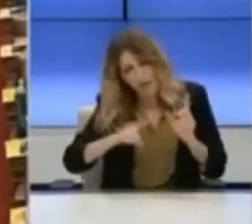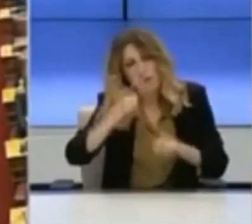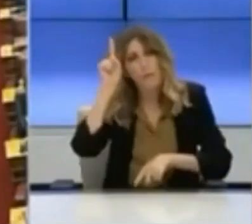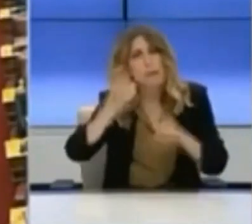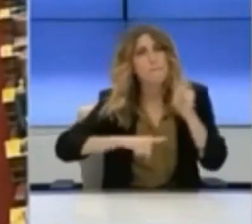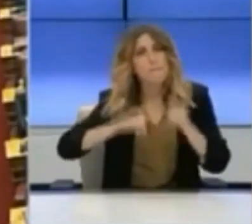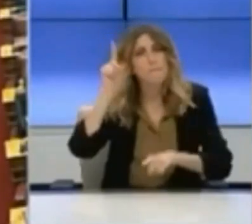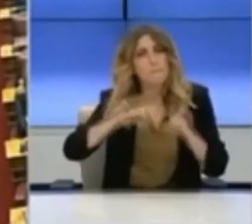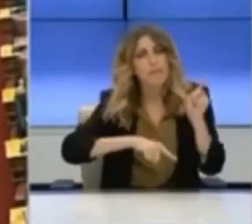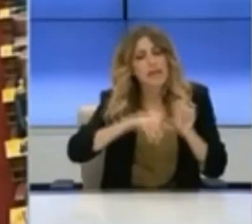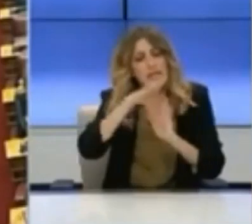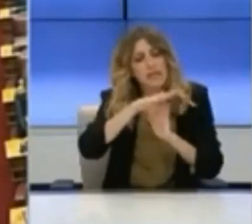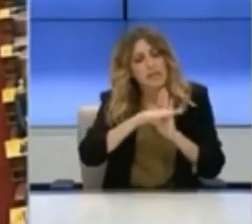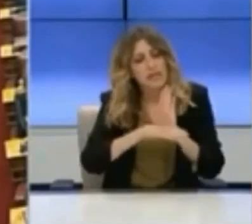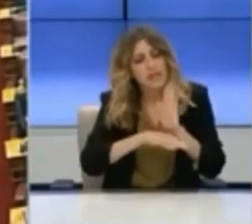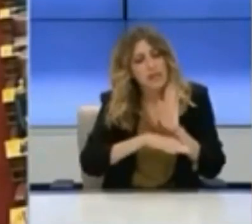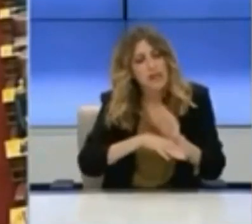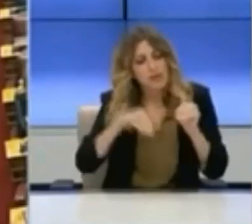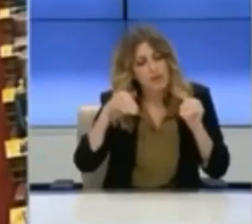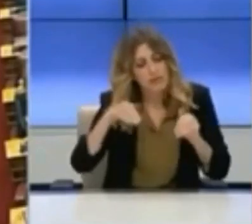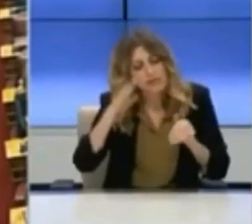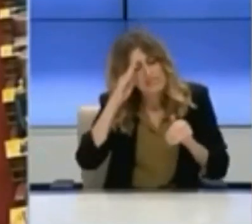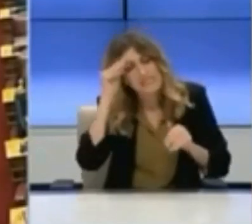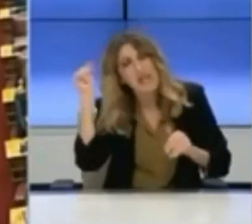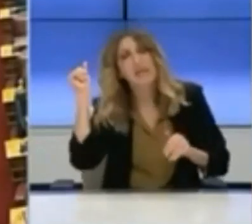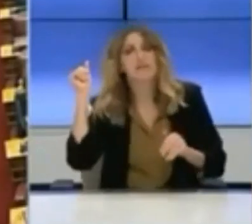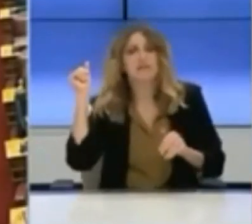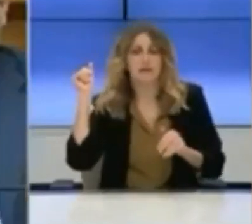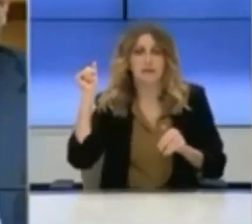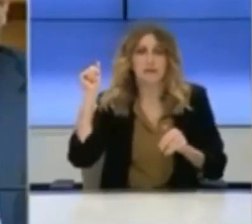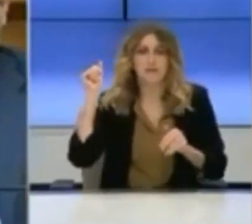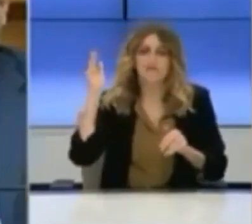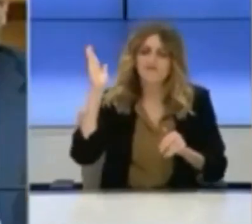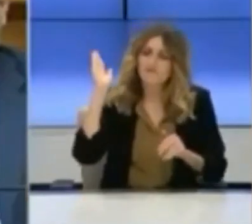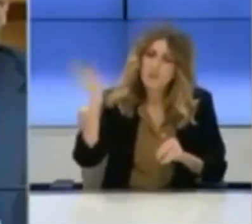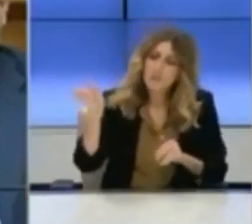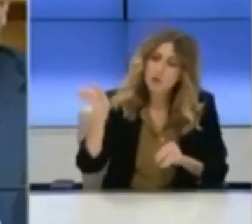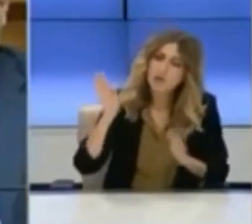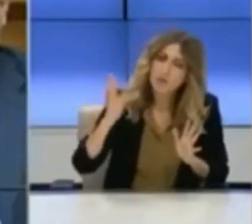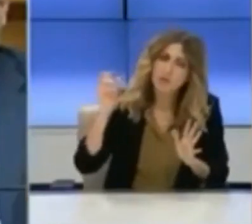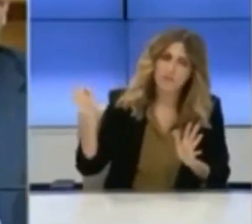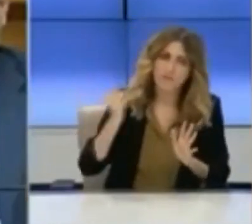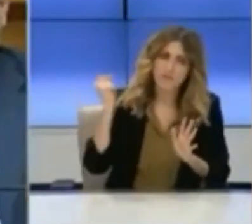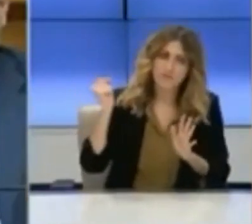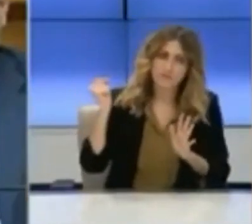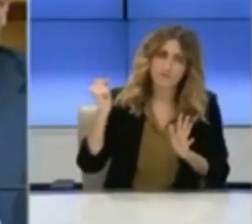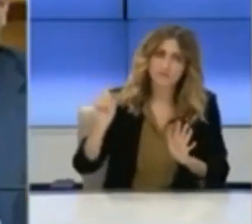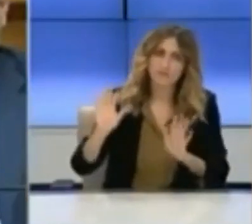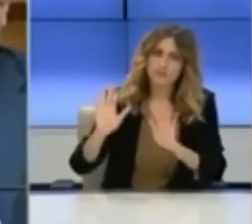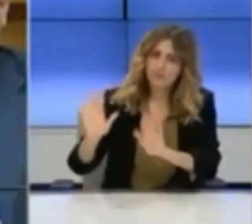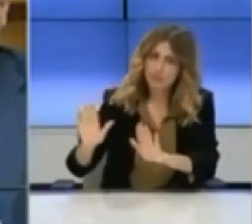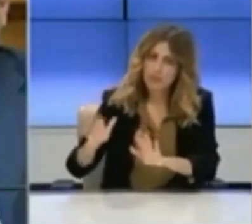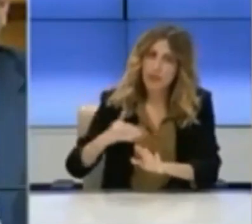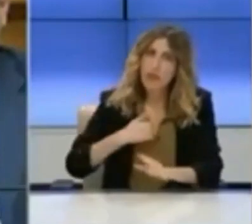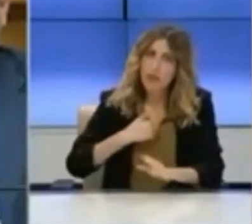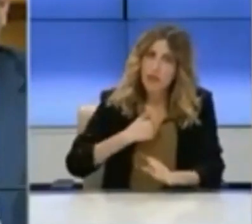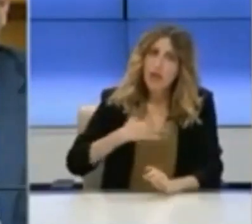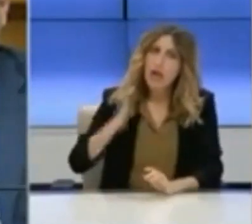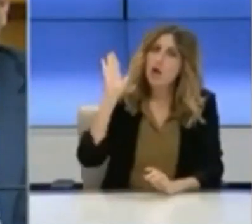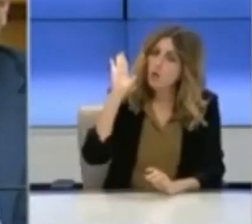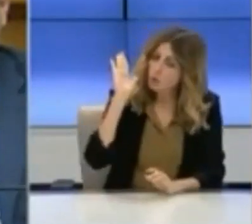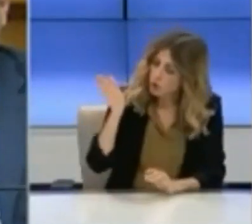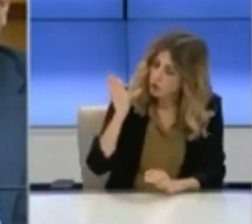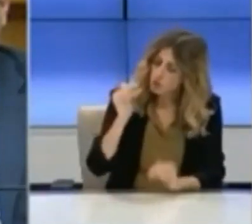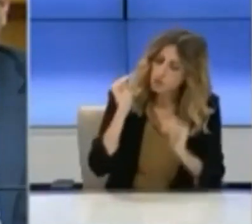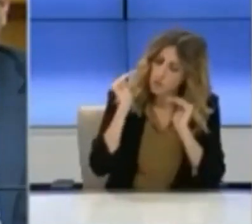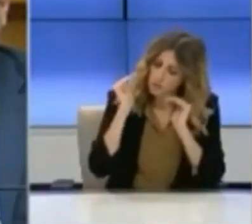ένδειξη καλής θέλησης και εμπιστοσύνης, εγώ είμαι επιθυμένος να κρατήσω το πρόστιμο στα 300 ευρώ για μία